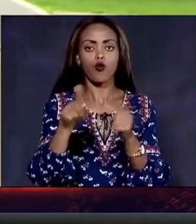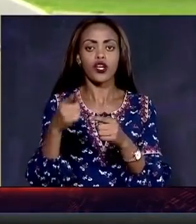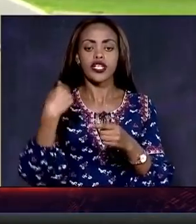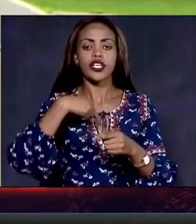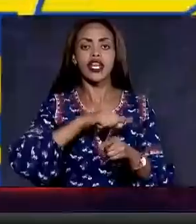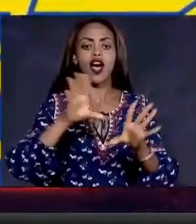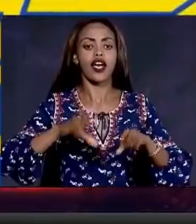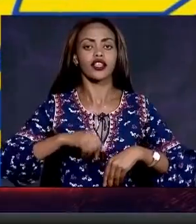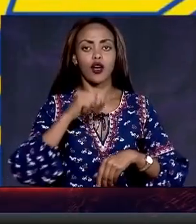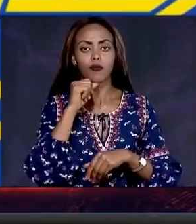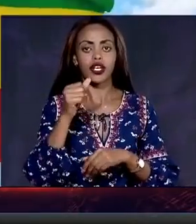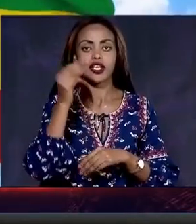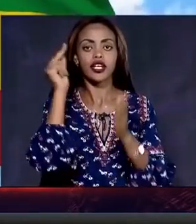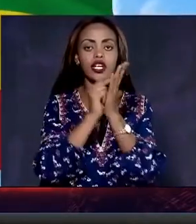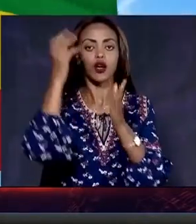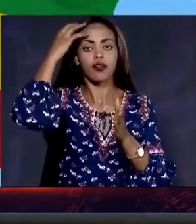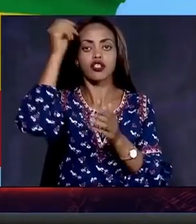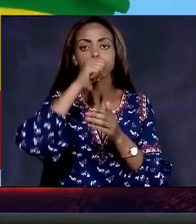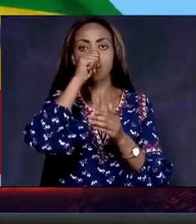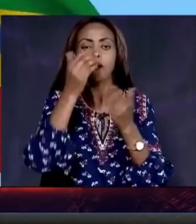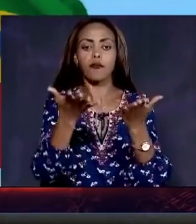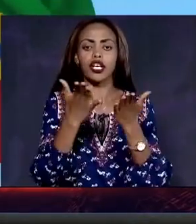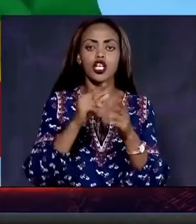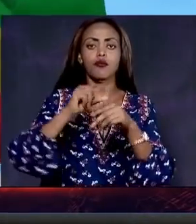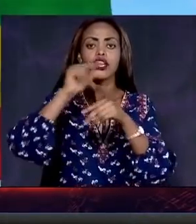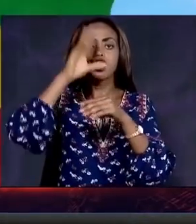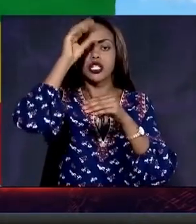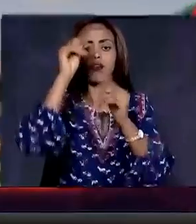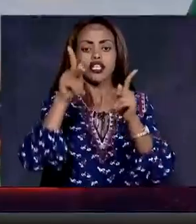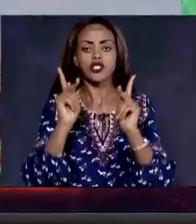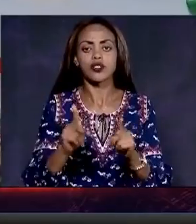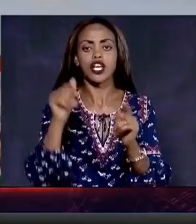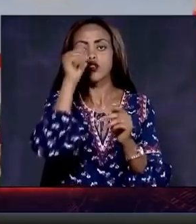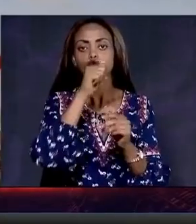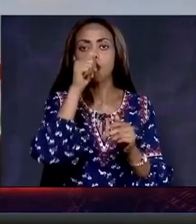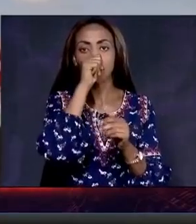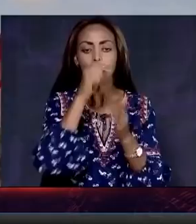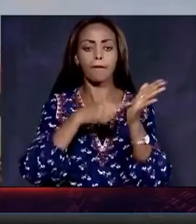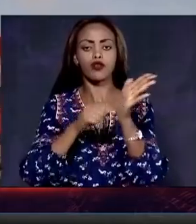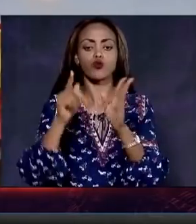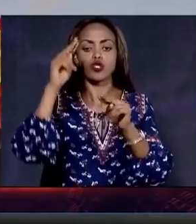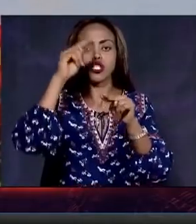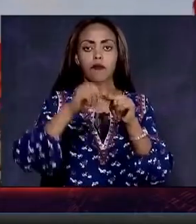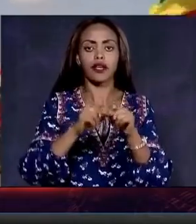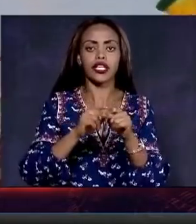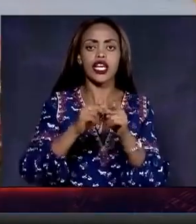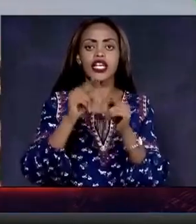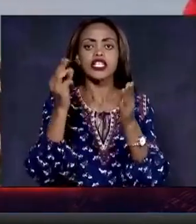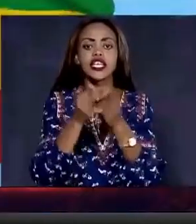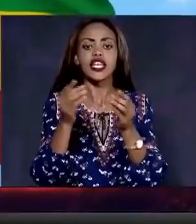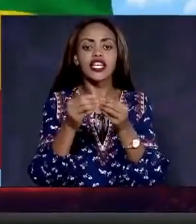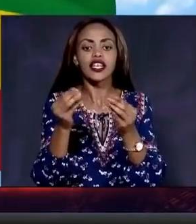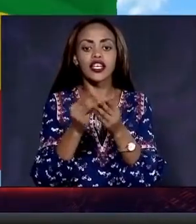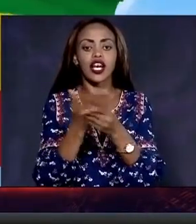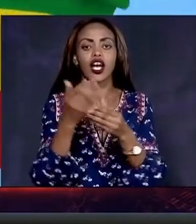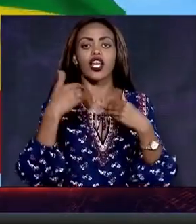اي تقبلنان حقا منغستي ايتيبيا بدليت بيهر بيهر سباتن هزبتاتن ايتيبيا بنصور زتغمتا سند كالكيدان